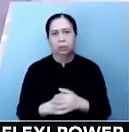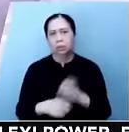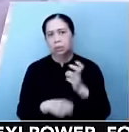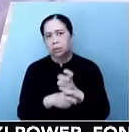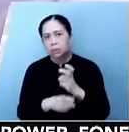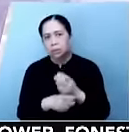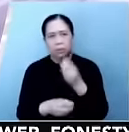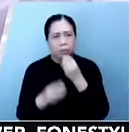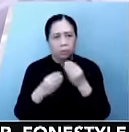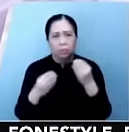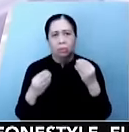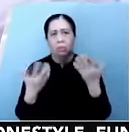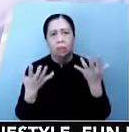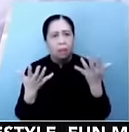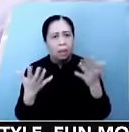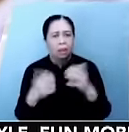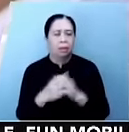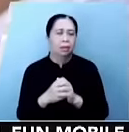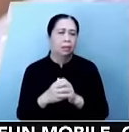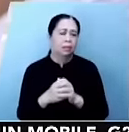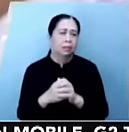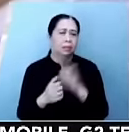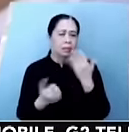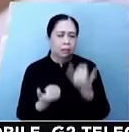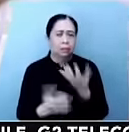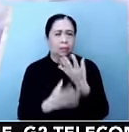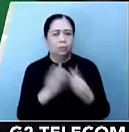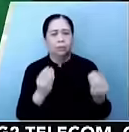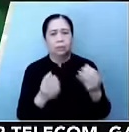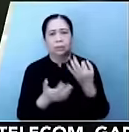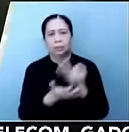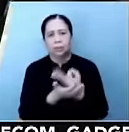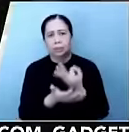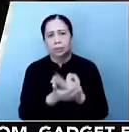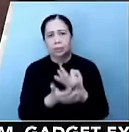wala alawan sa wala yung pera ko na masunog.